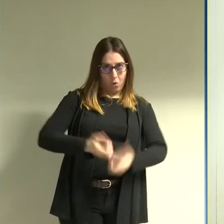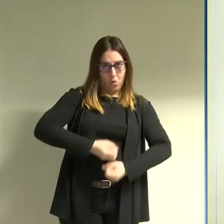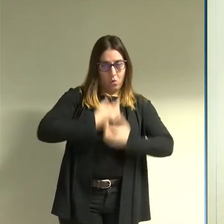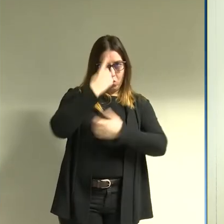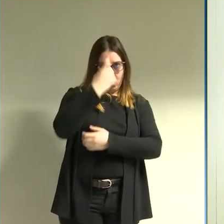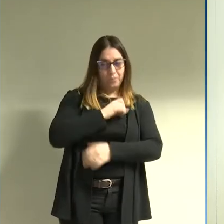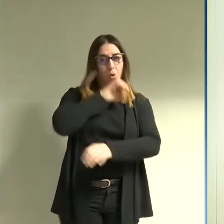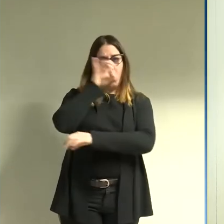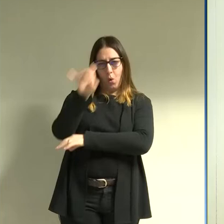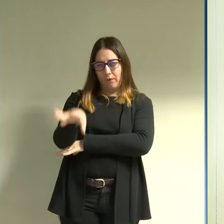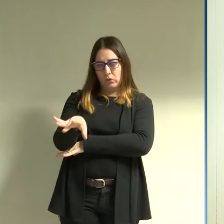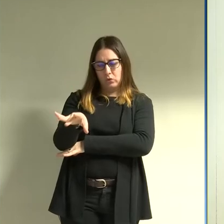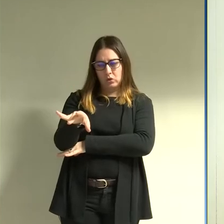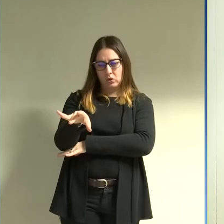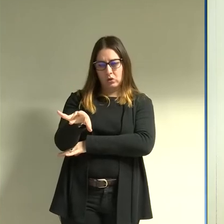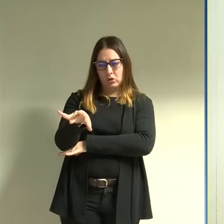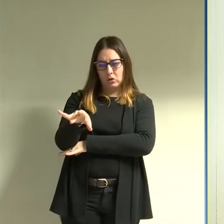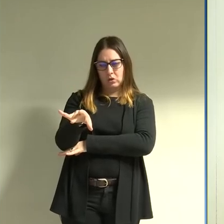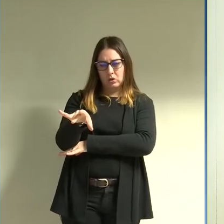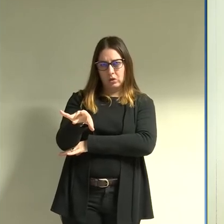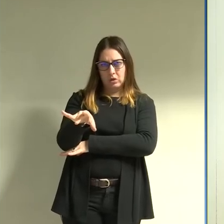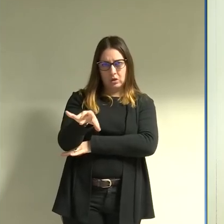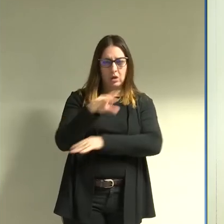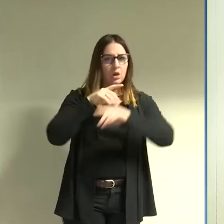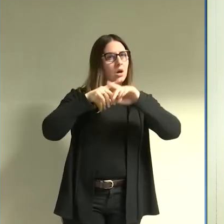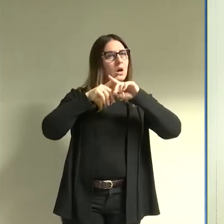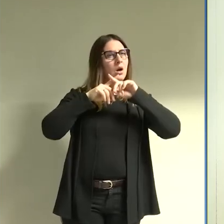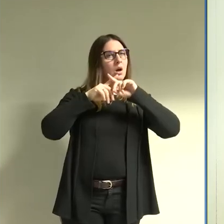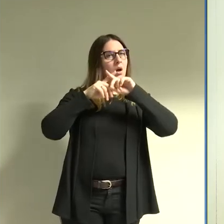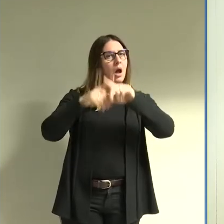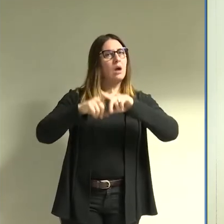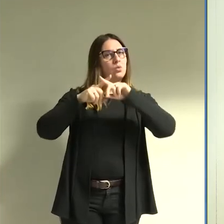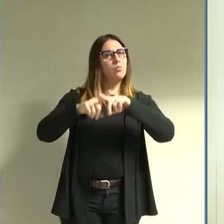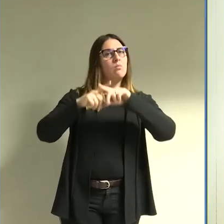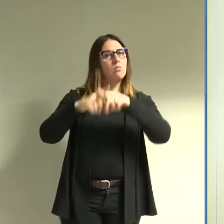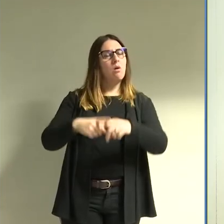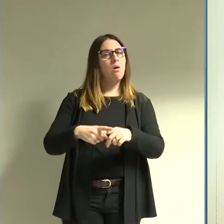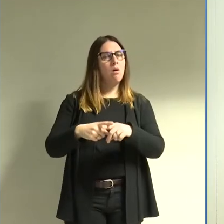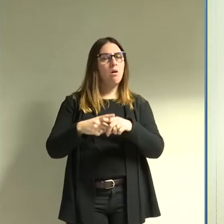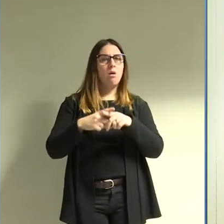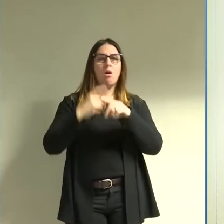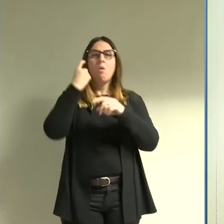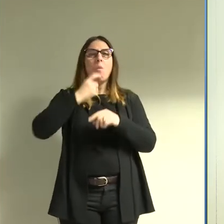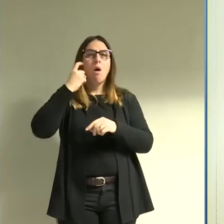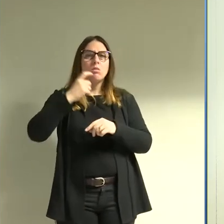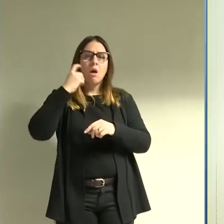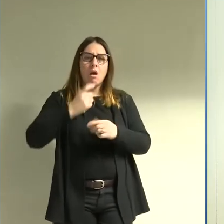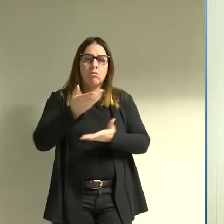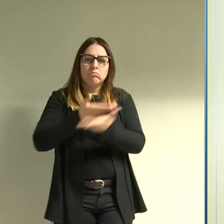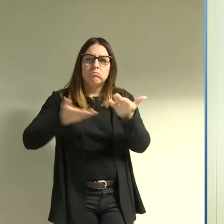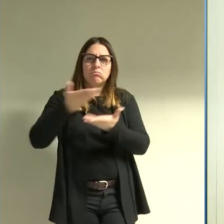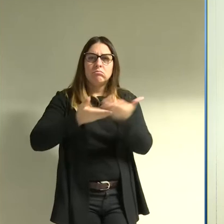refusée et dans les arguments qui ont été enfin dans les commentaires qui ont été faits par